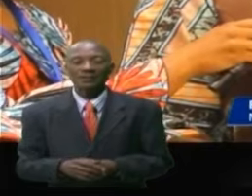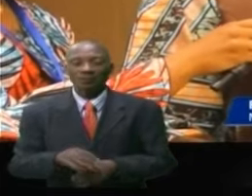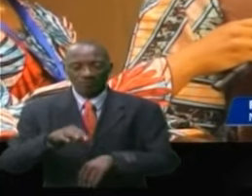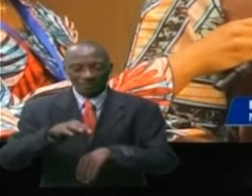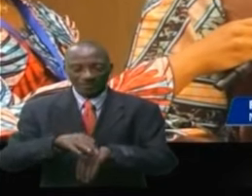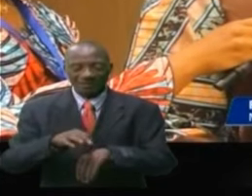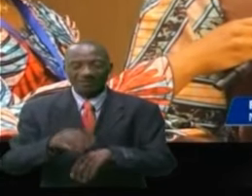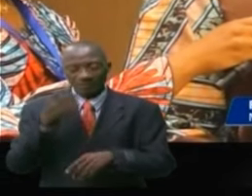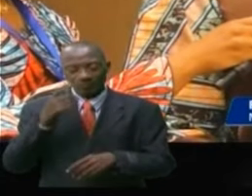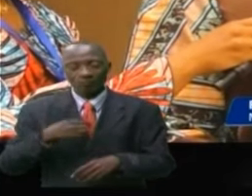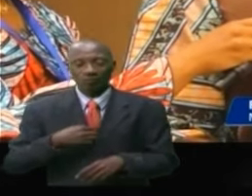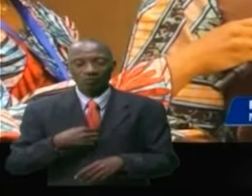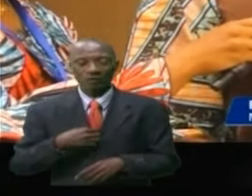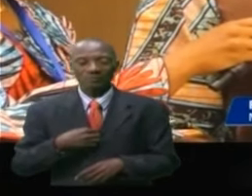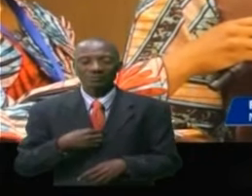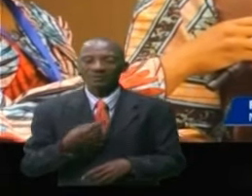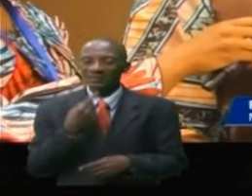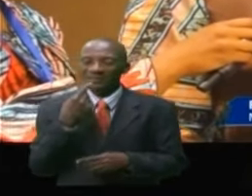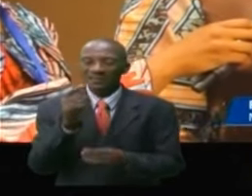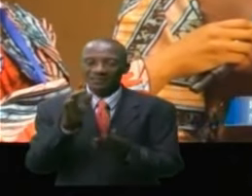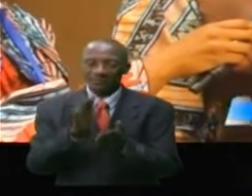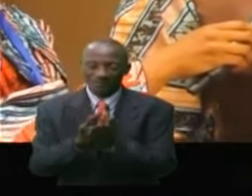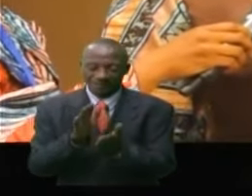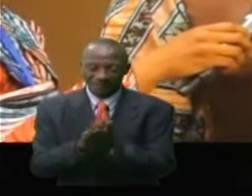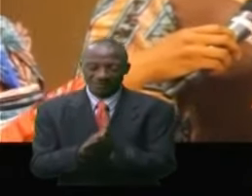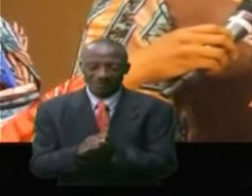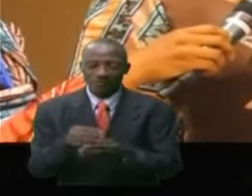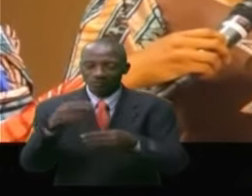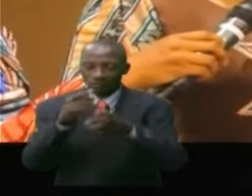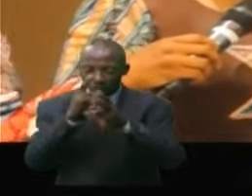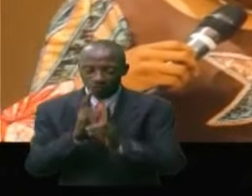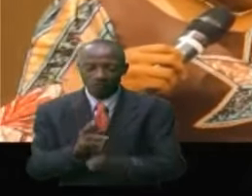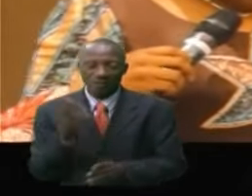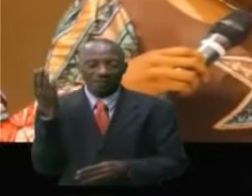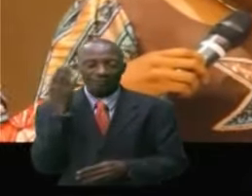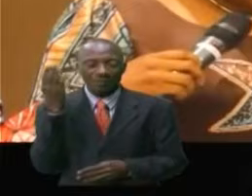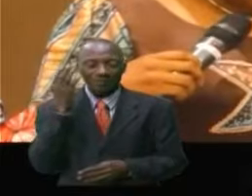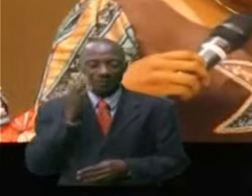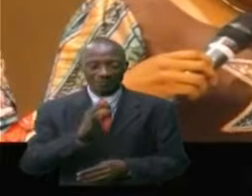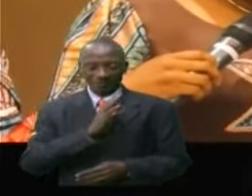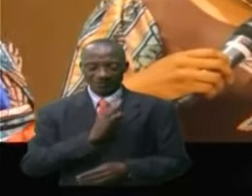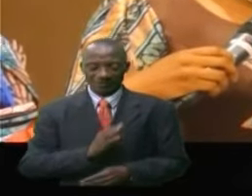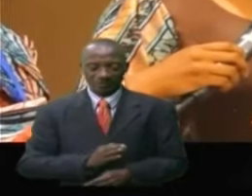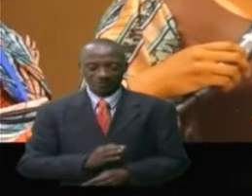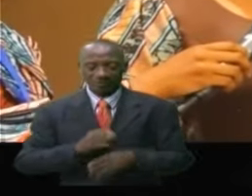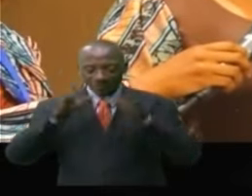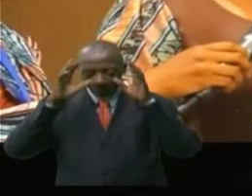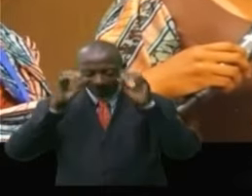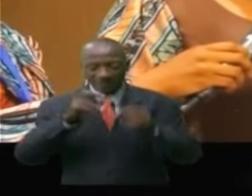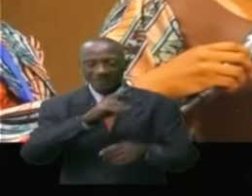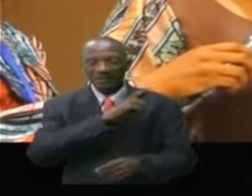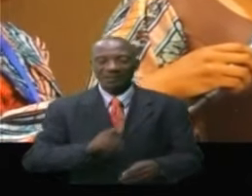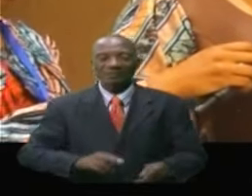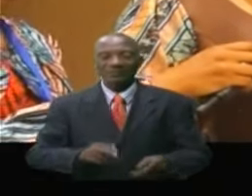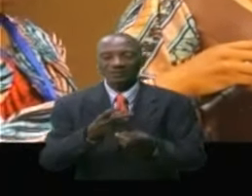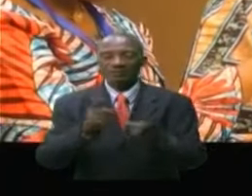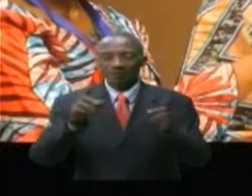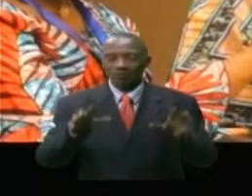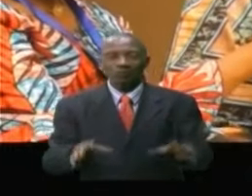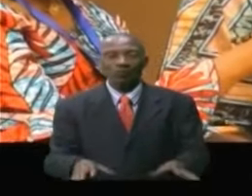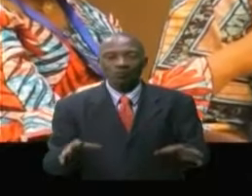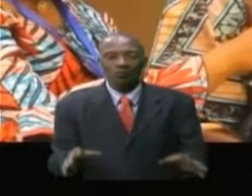hommage à son Excellence Félix-Antoine Tshisekedi Tshilombo, président de la République démocratique du